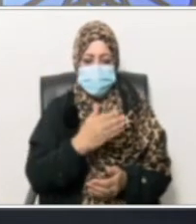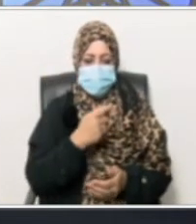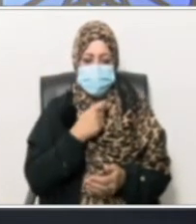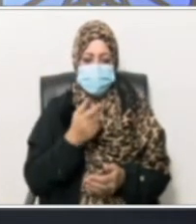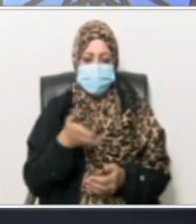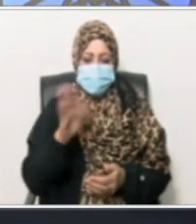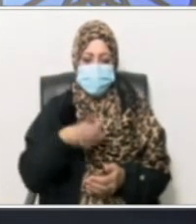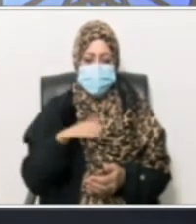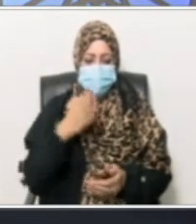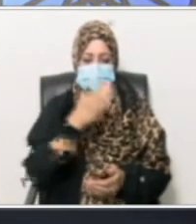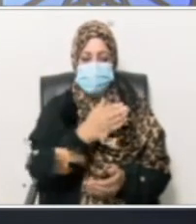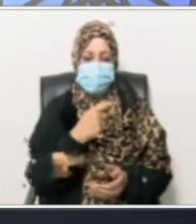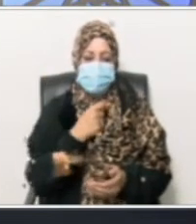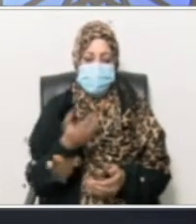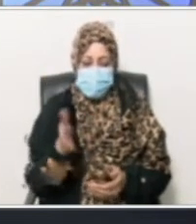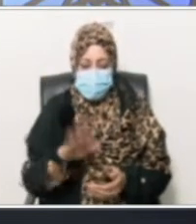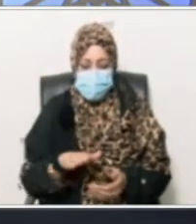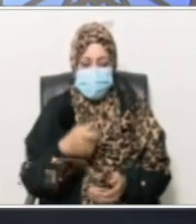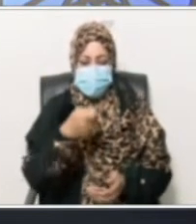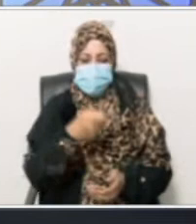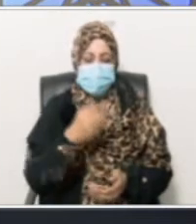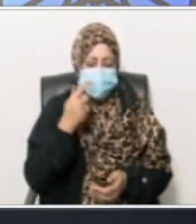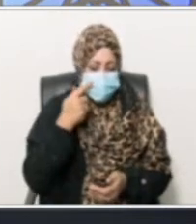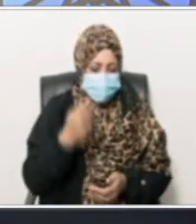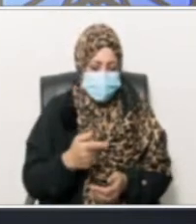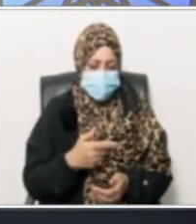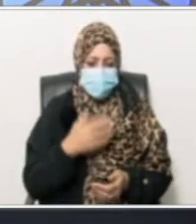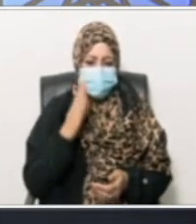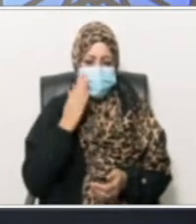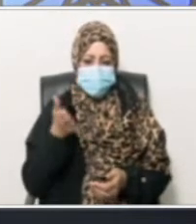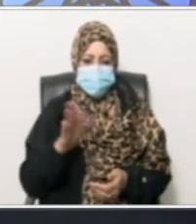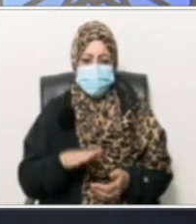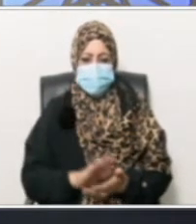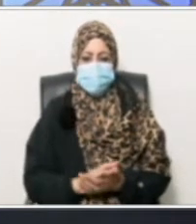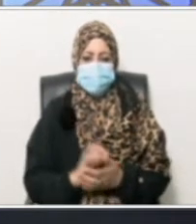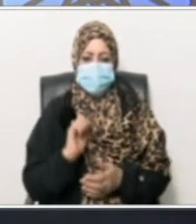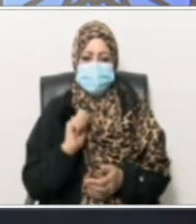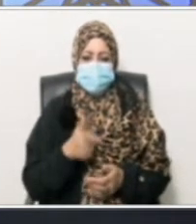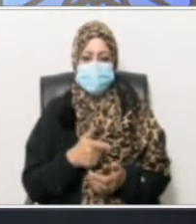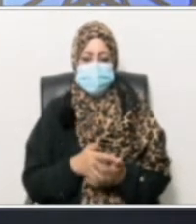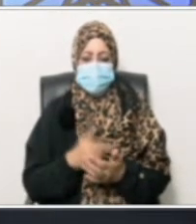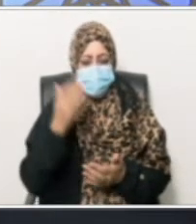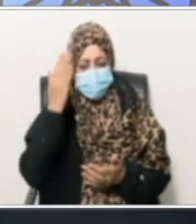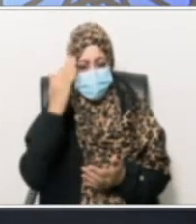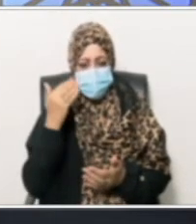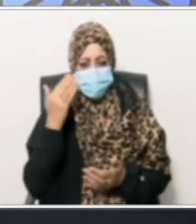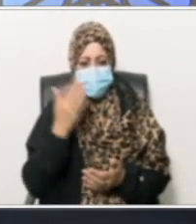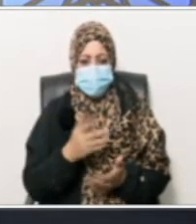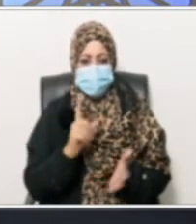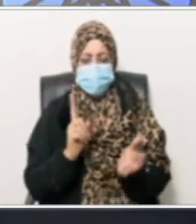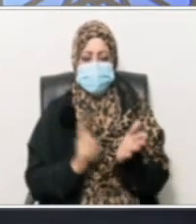السؤال الثاني، نعم، شنو حكم القبر كان بنيته بالمية،